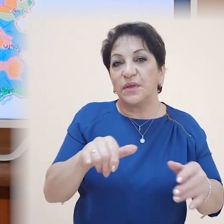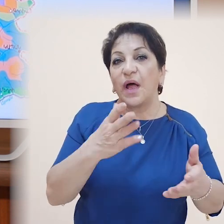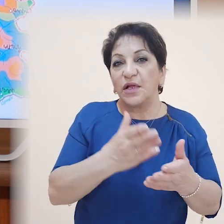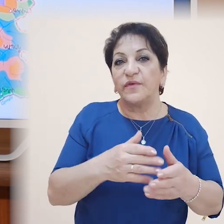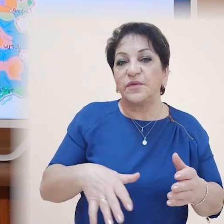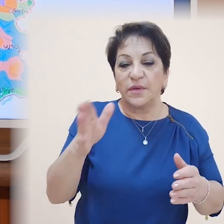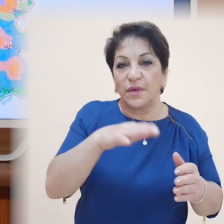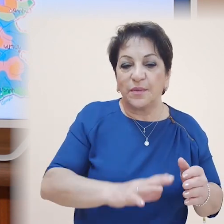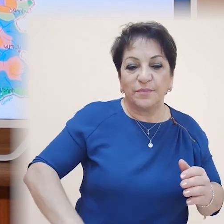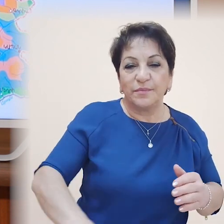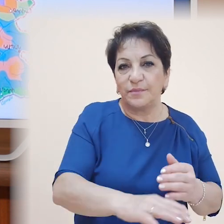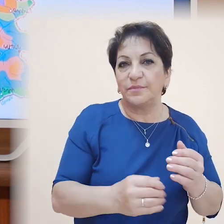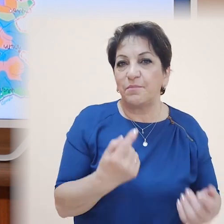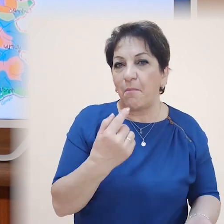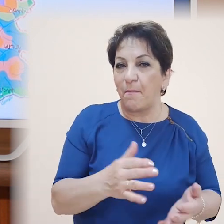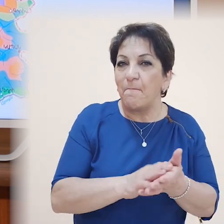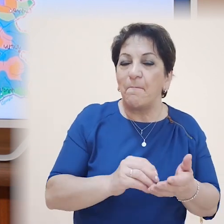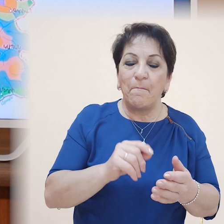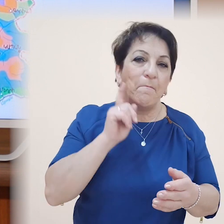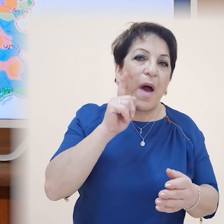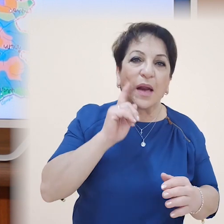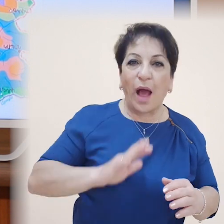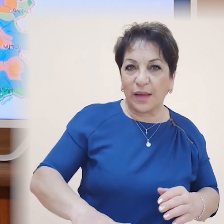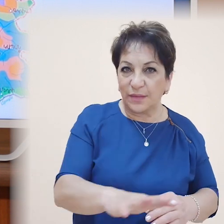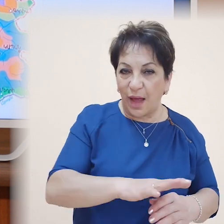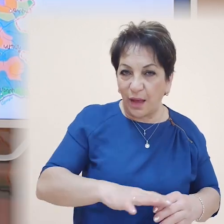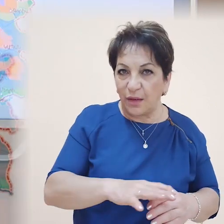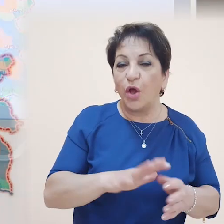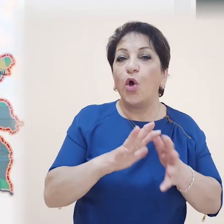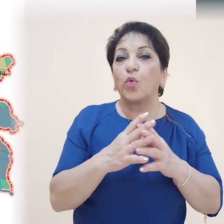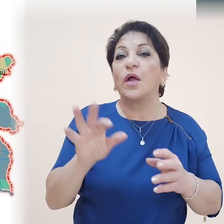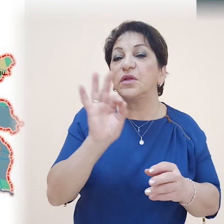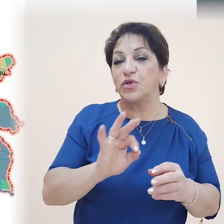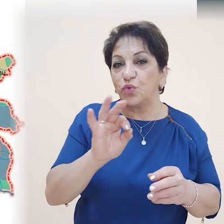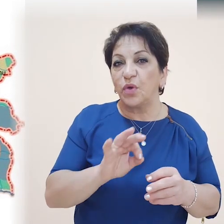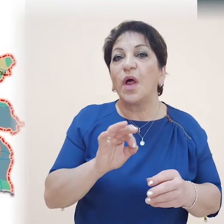տարածված են լերնամարգագետնային հողերը։ Սրանք եվս հանդիսանում են գյուղատ